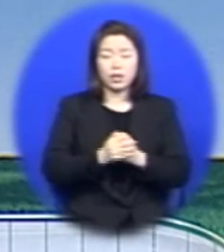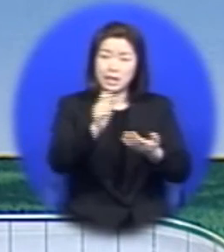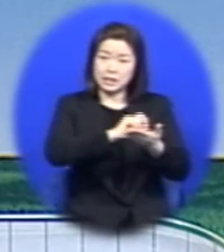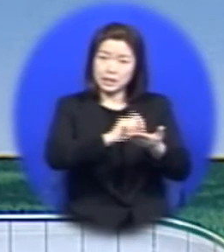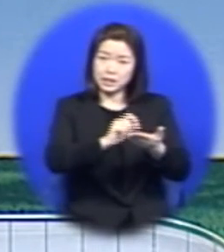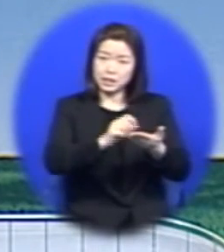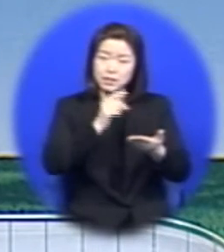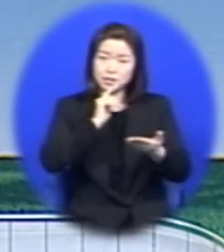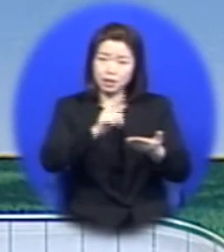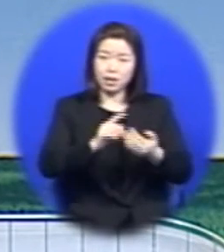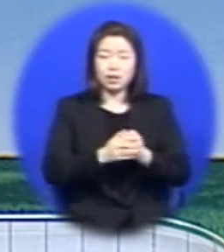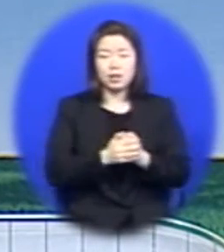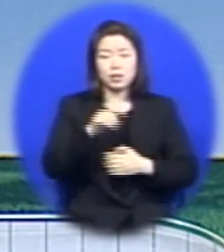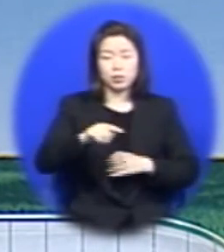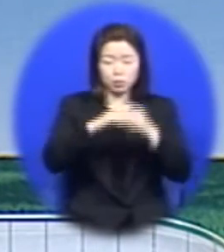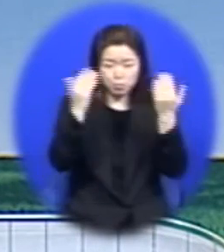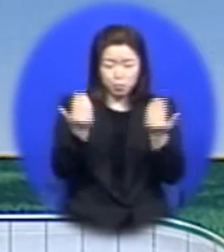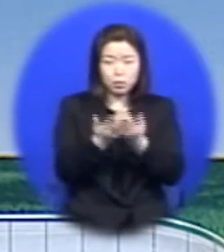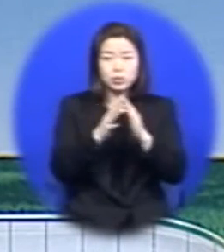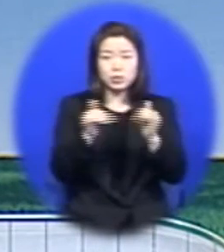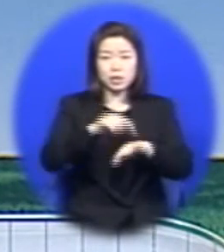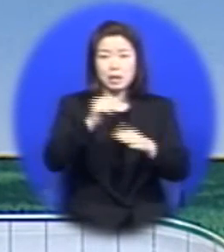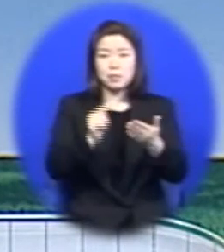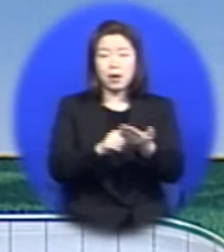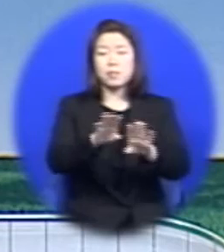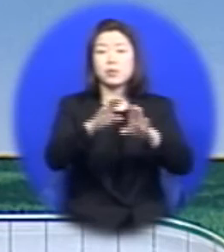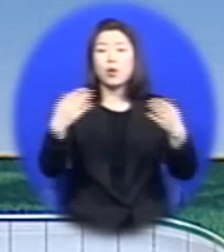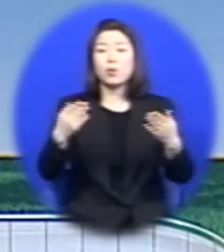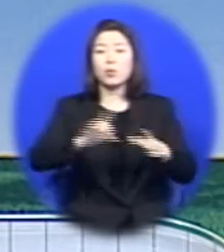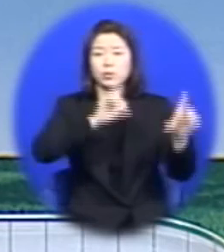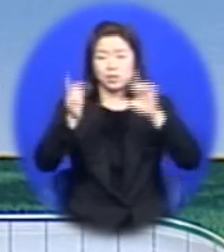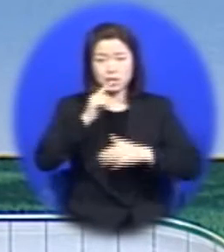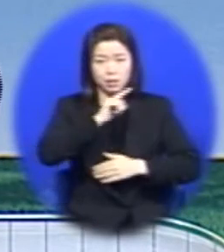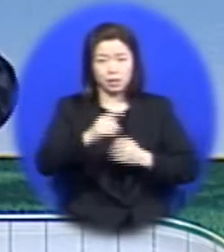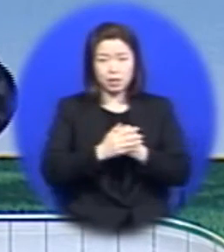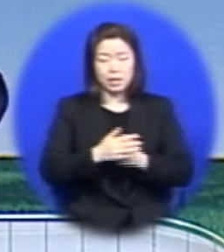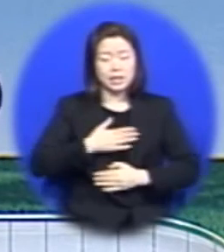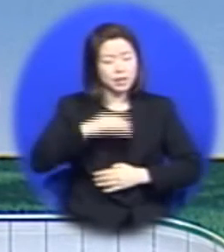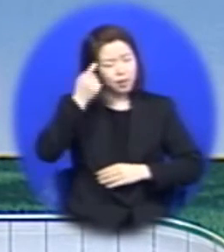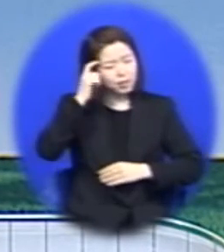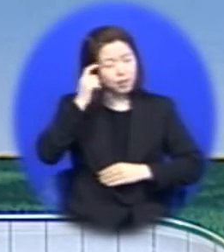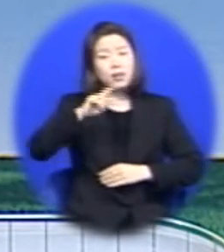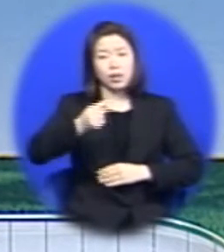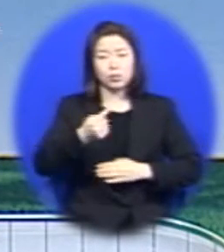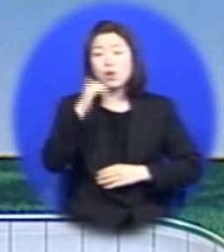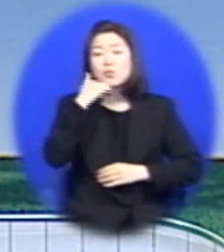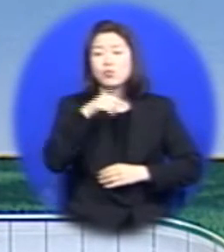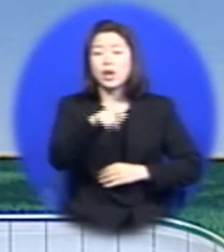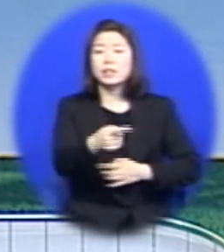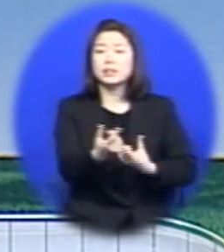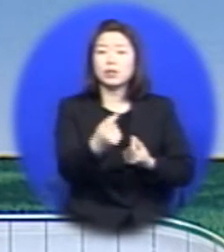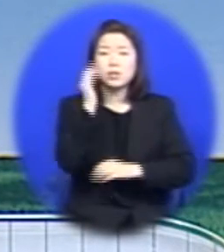쓰라. 그것도 모든 사람에게 마음을 열고 살아라. 제가 생각해도 누가 그런